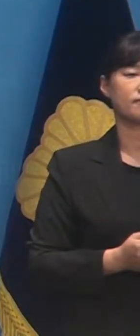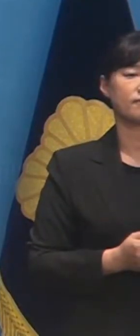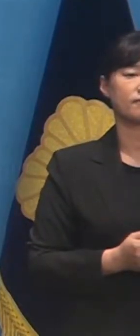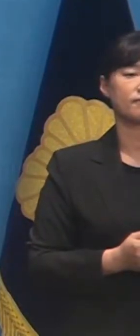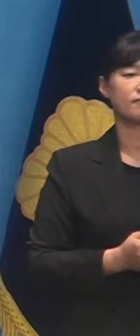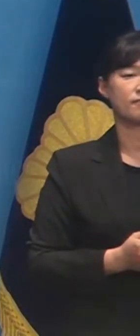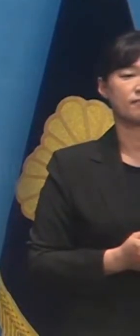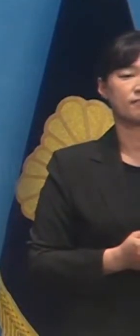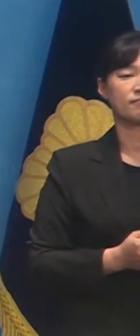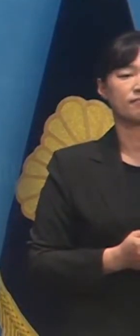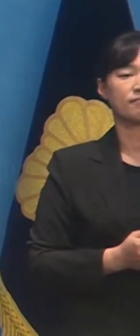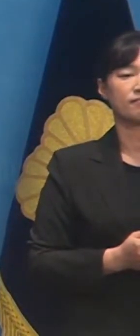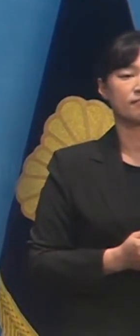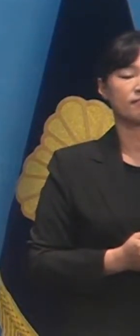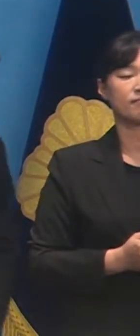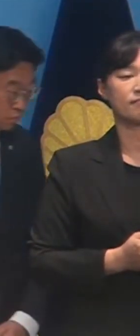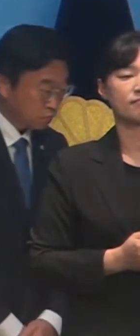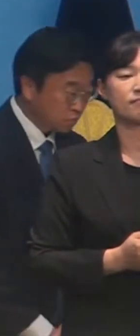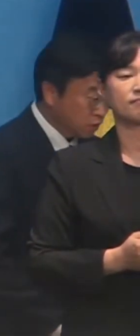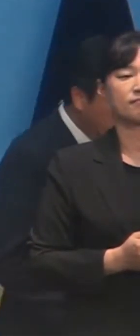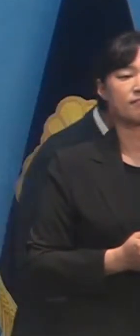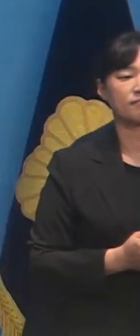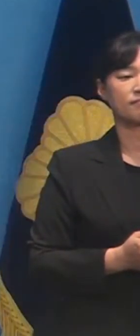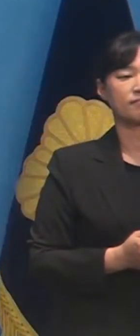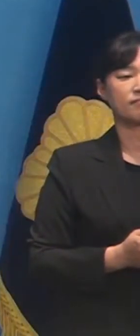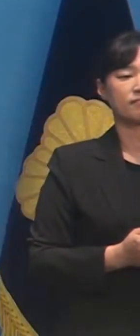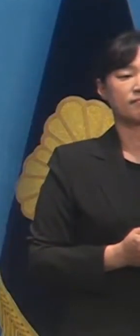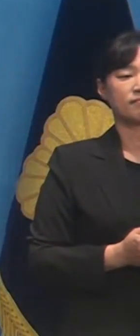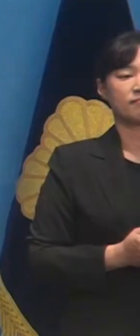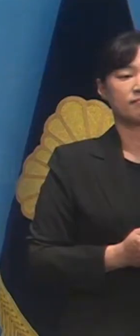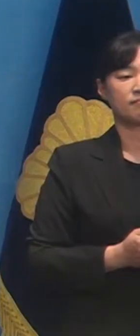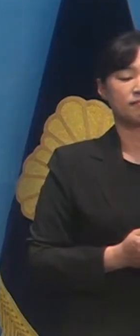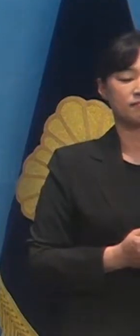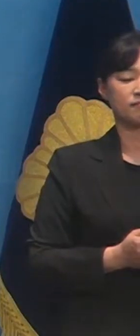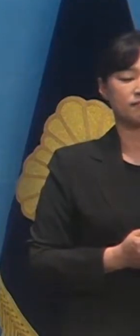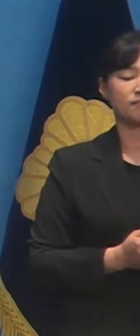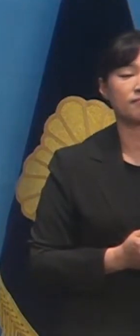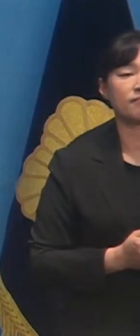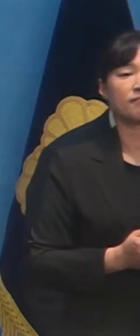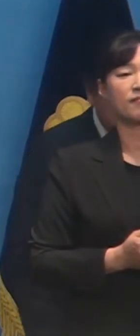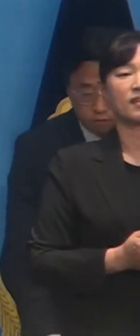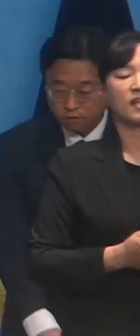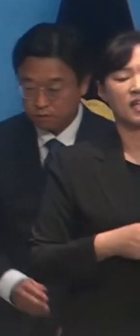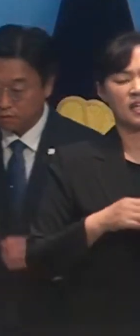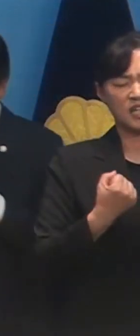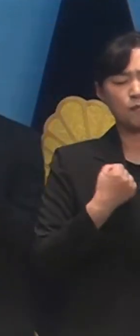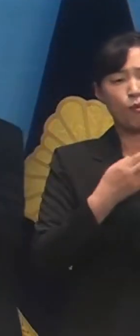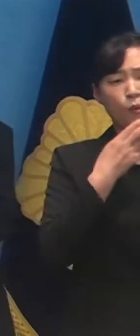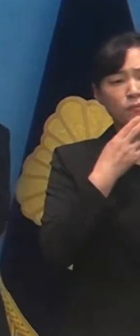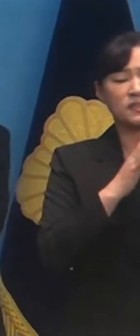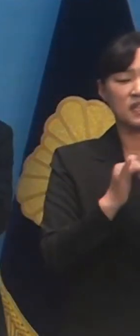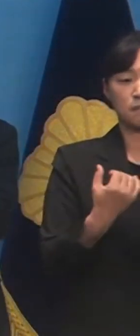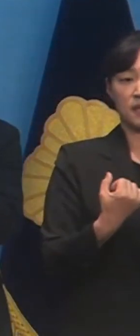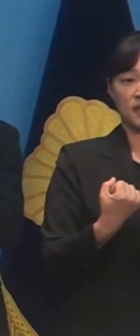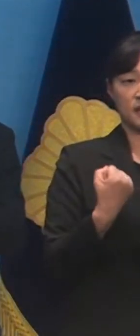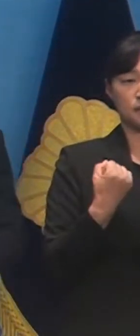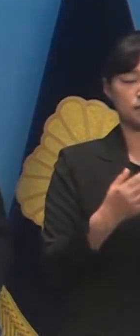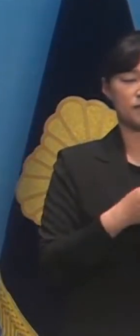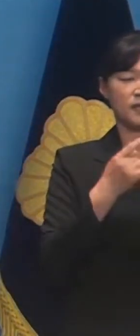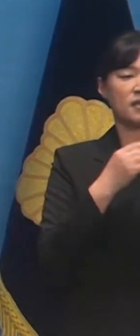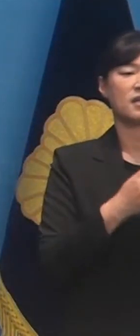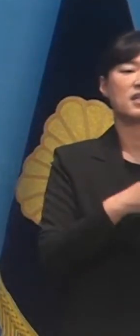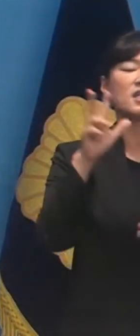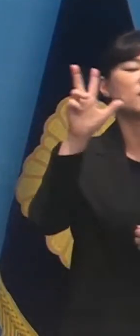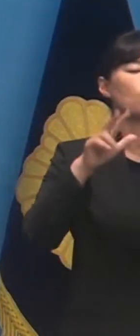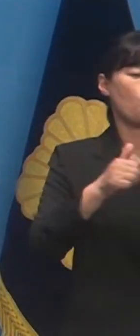네, 힘없는 자들의 힘 더불어민주당